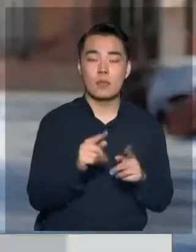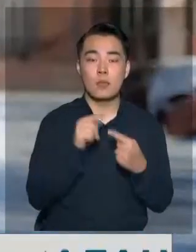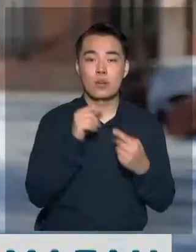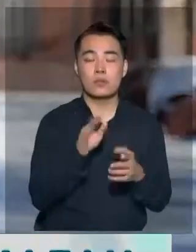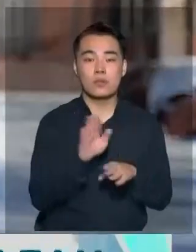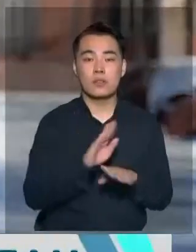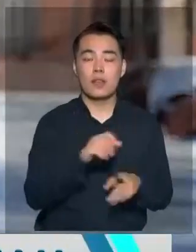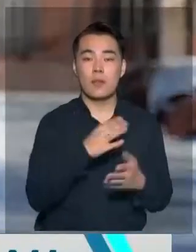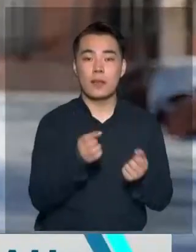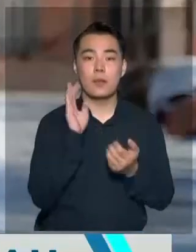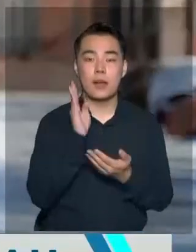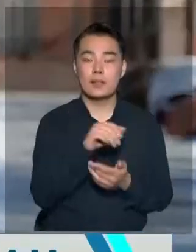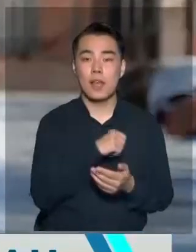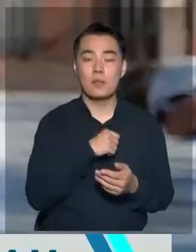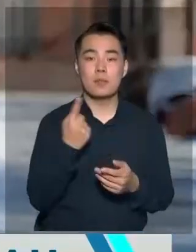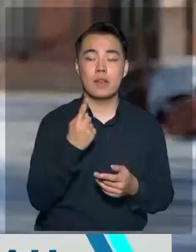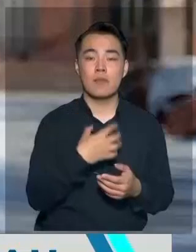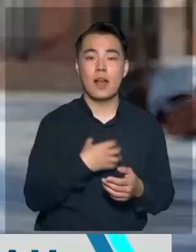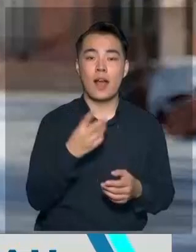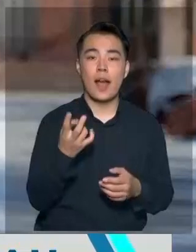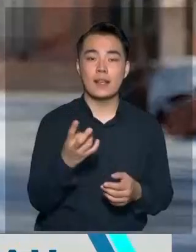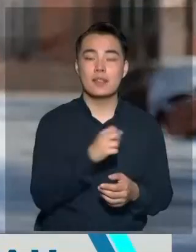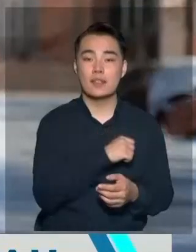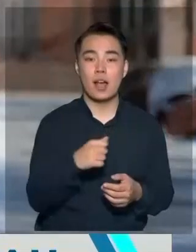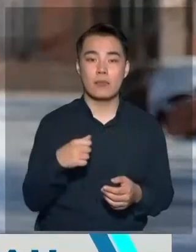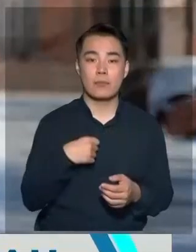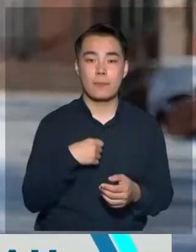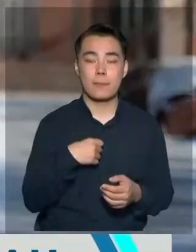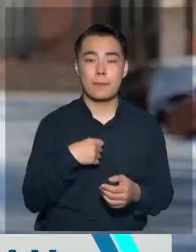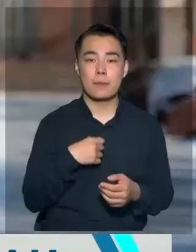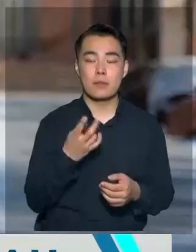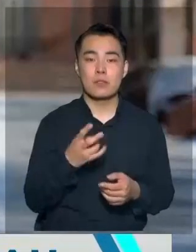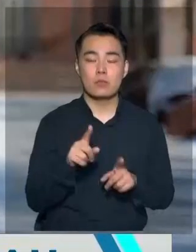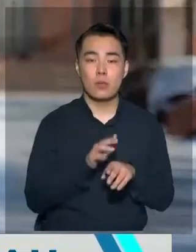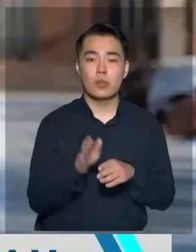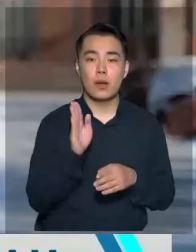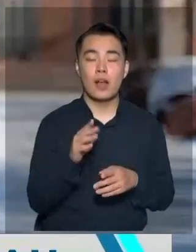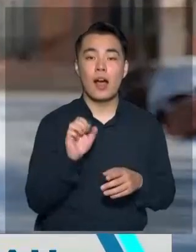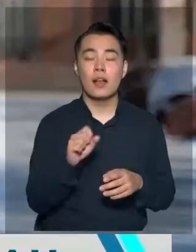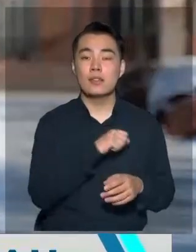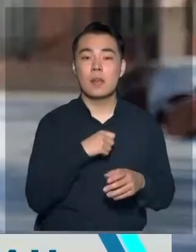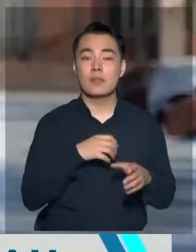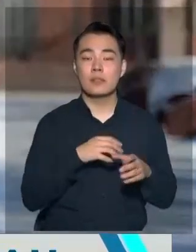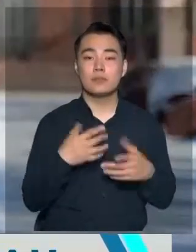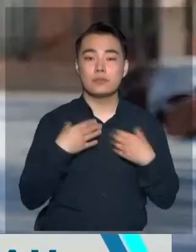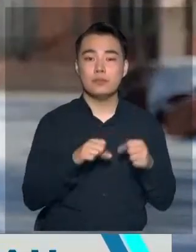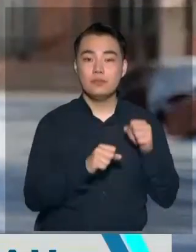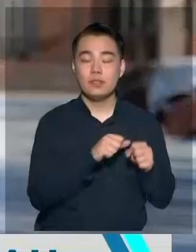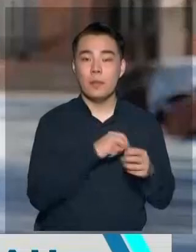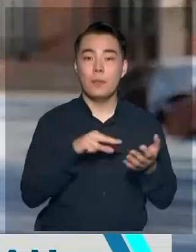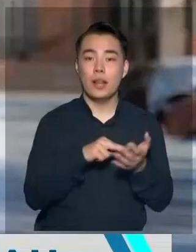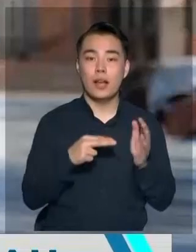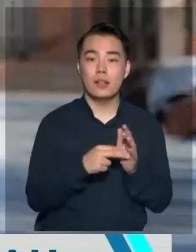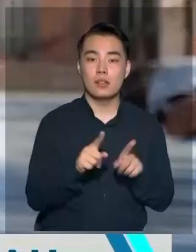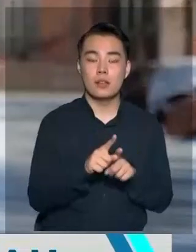кедергісіз ала береді. Бірінші кезектегі анализдердің барлығын негізінде тапсыра береді. Ал сақтандыру жүйесіне енгізілгенде бұл жоспарлы